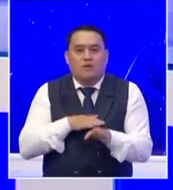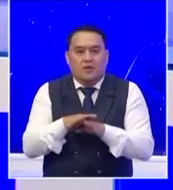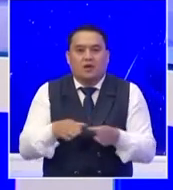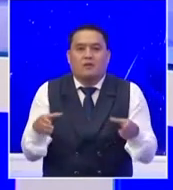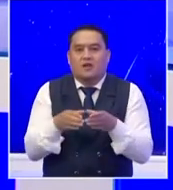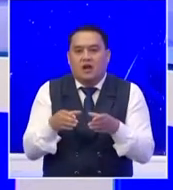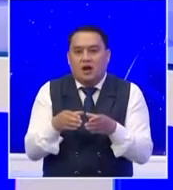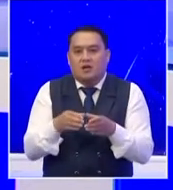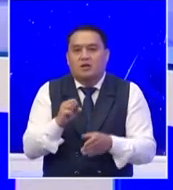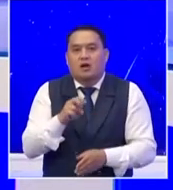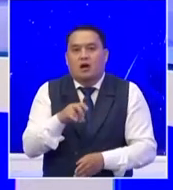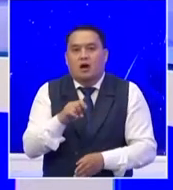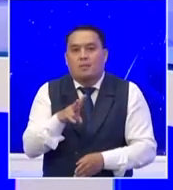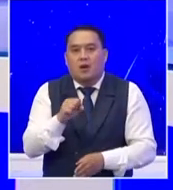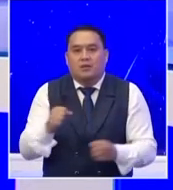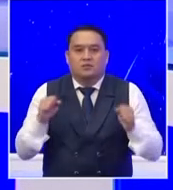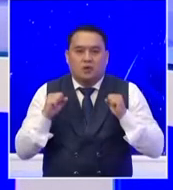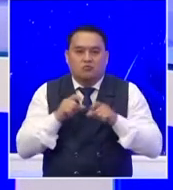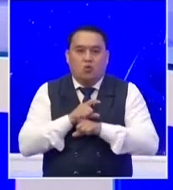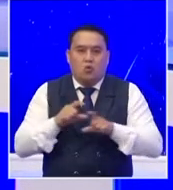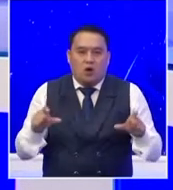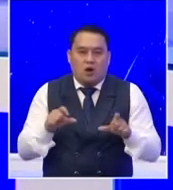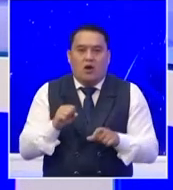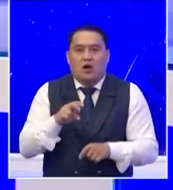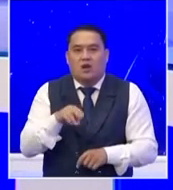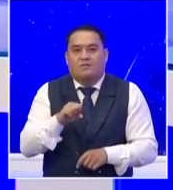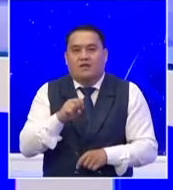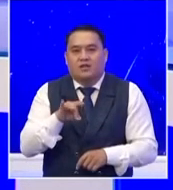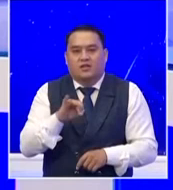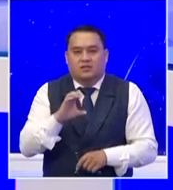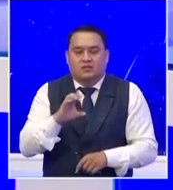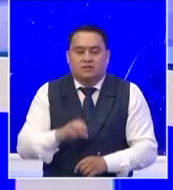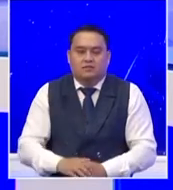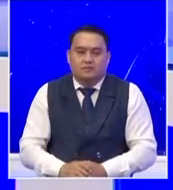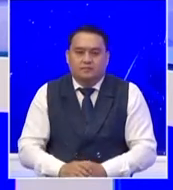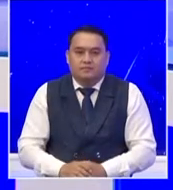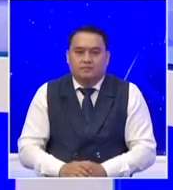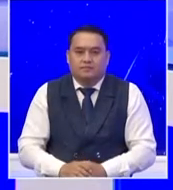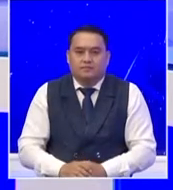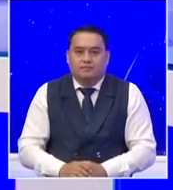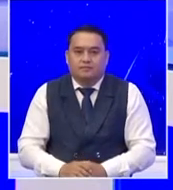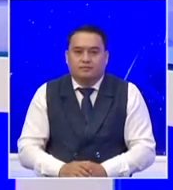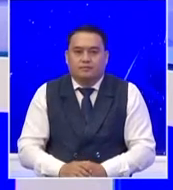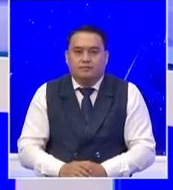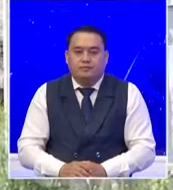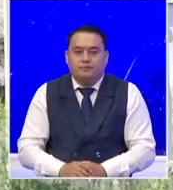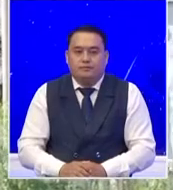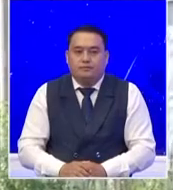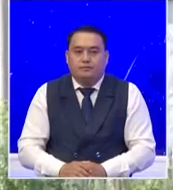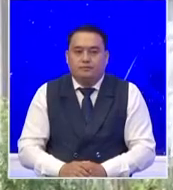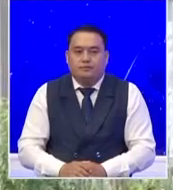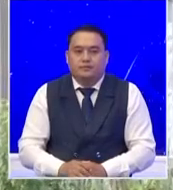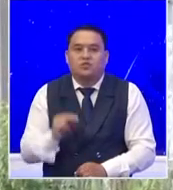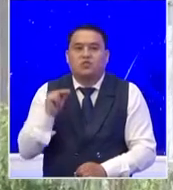осуществили представители компании «Якохама» и спортивной школы «Алим Файтерс». Подробнее в нашем следующем сюжете. С